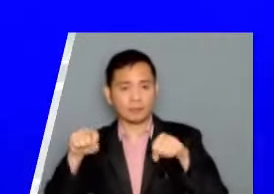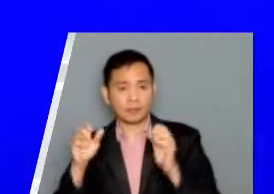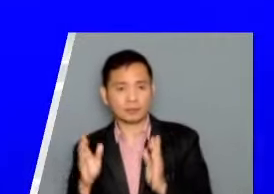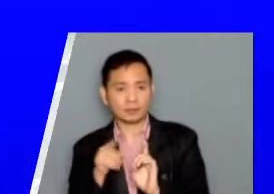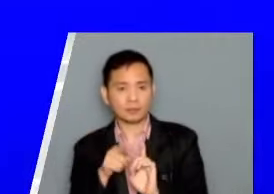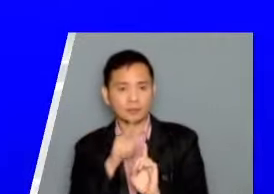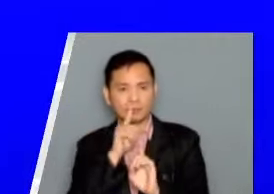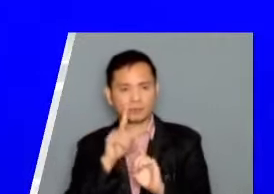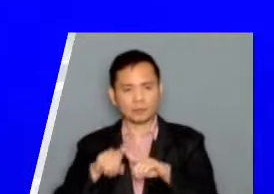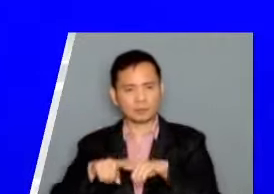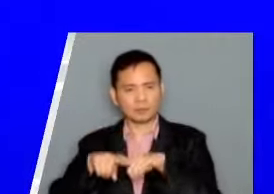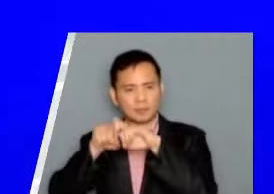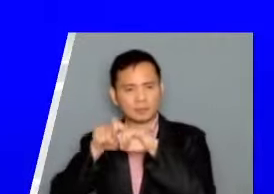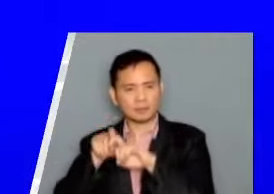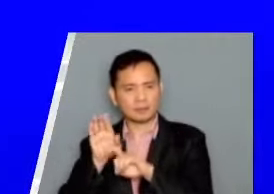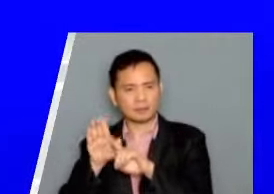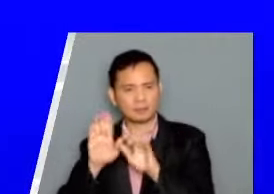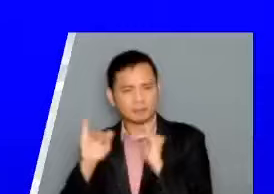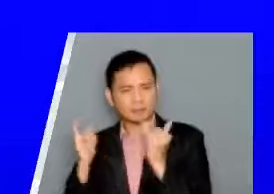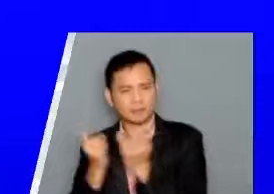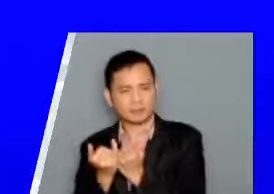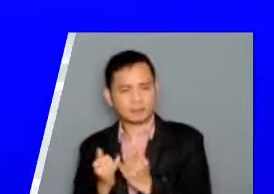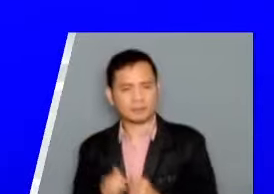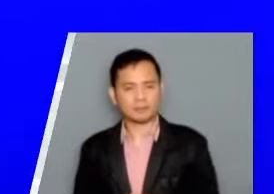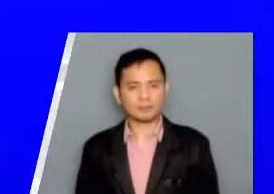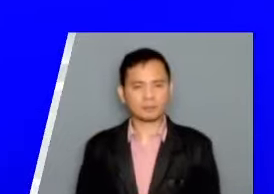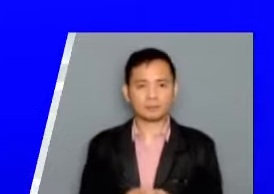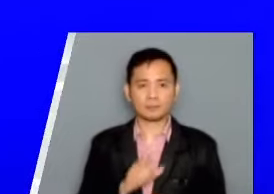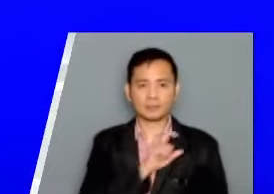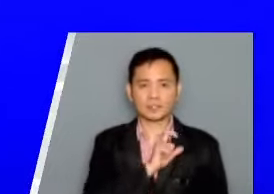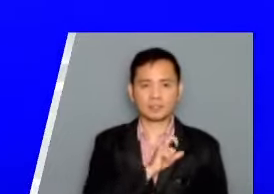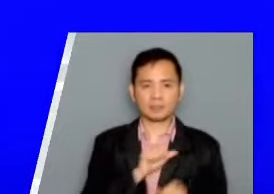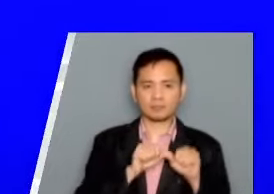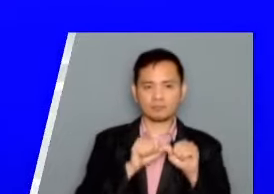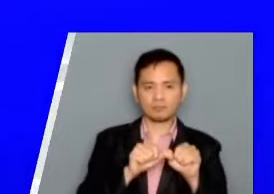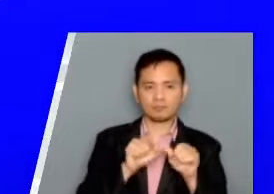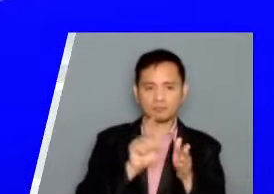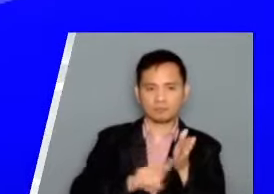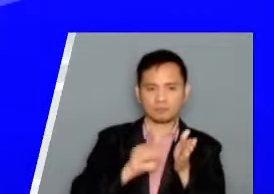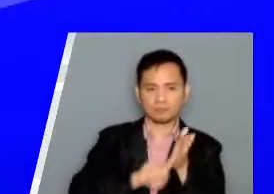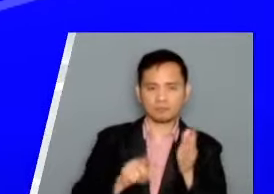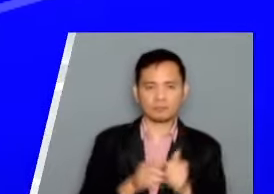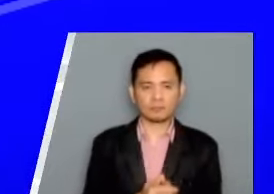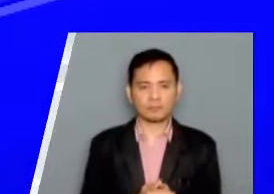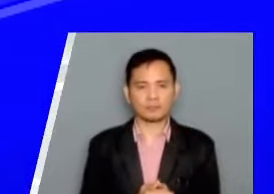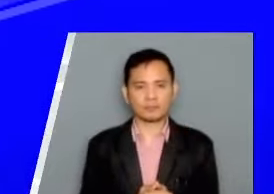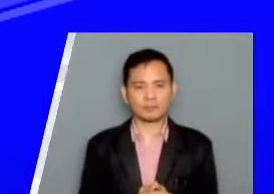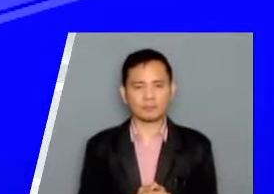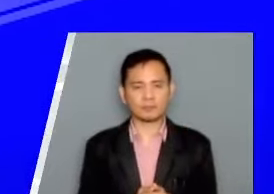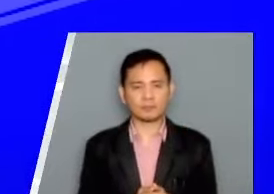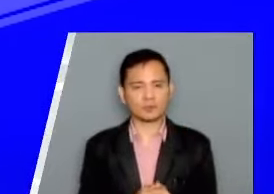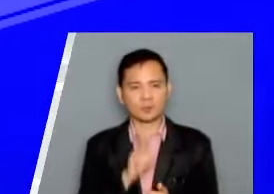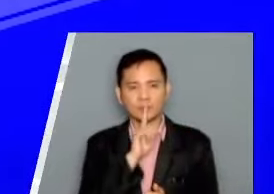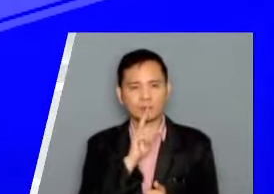at ang pulisya. Tiniyak ng kumpanya na hindi nila kinukonsinti ang anumang masamang gawain.